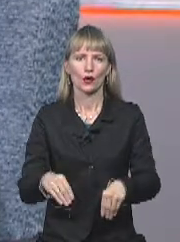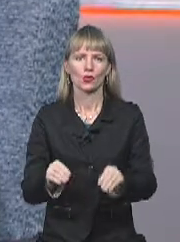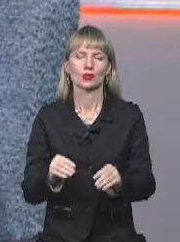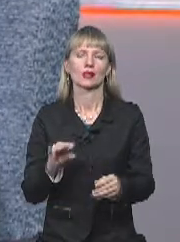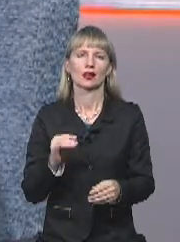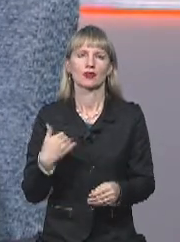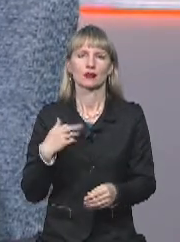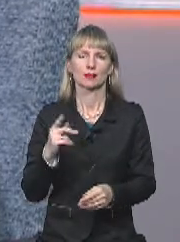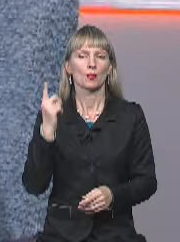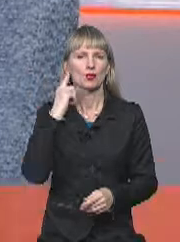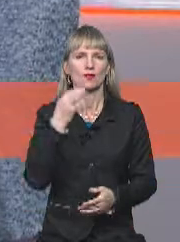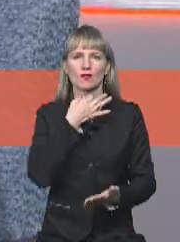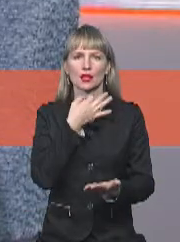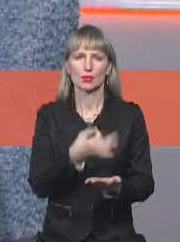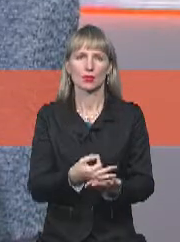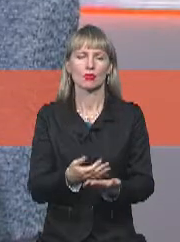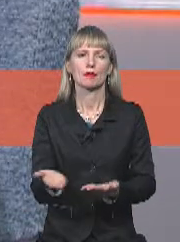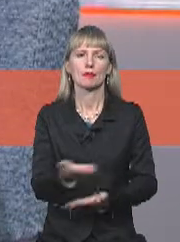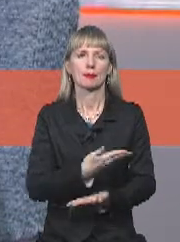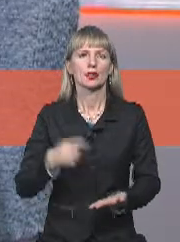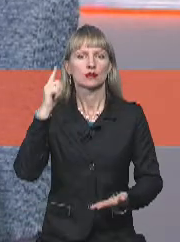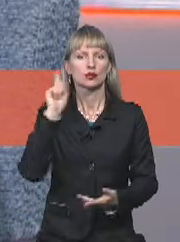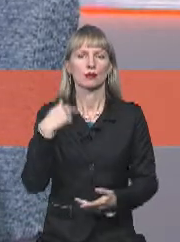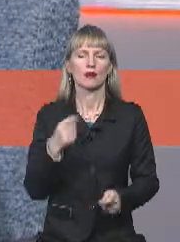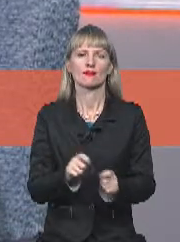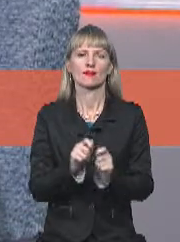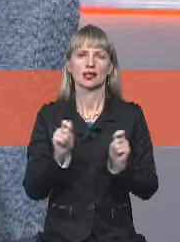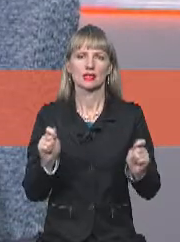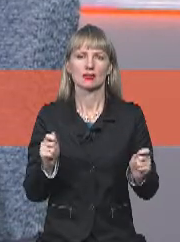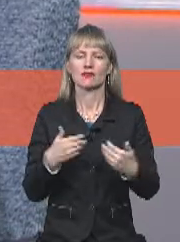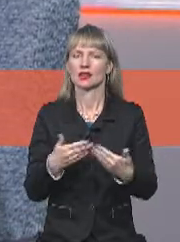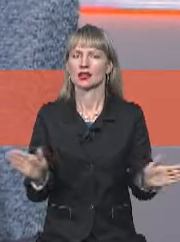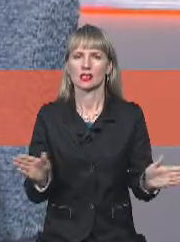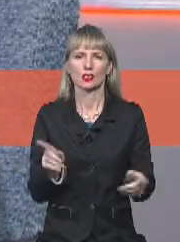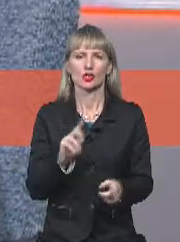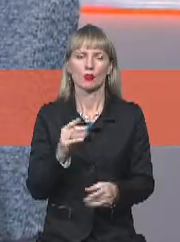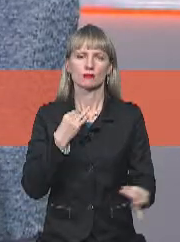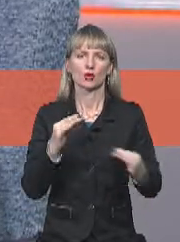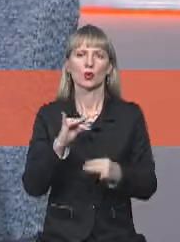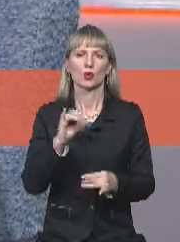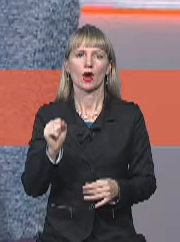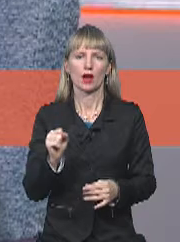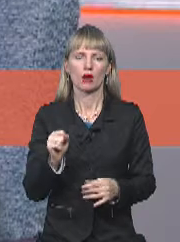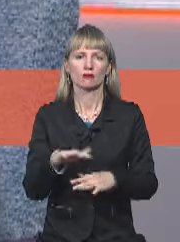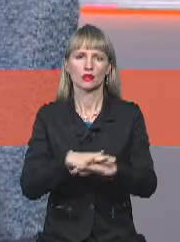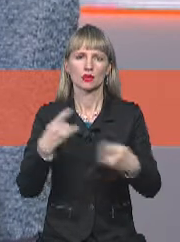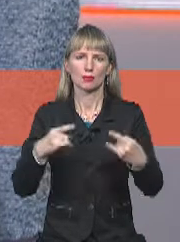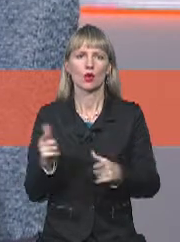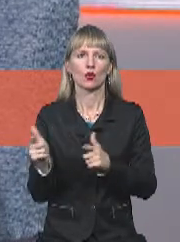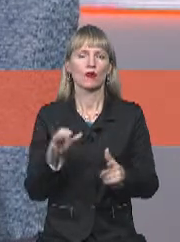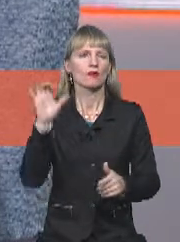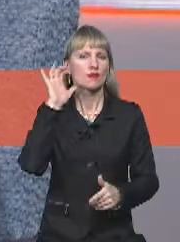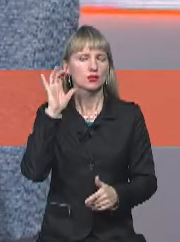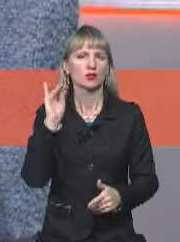дійсно хотілося б почути відповідь. Ми сподіваємося, що ми відкриті до спілкування. ЮА «Суспільний» готове вислухати і